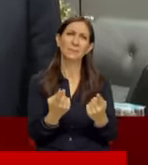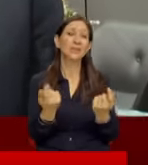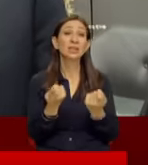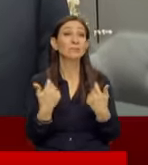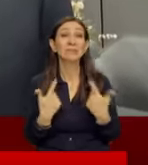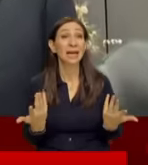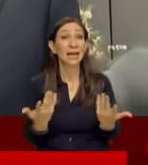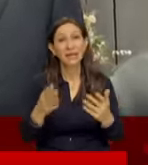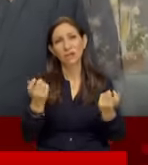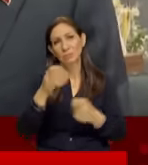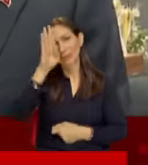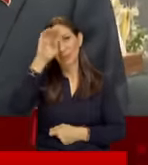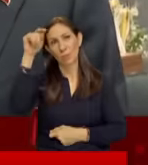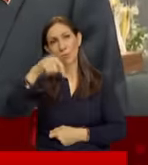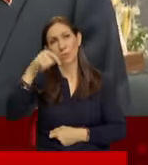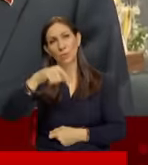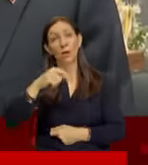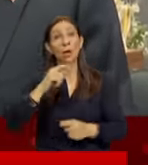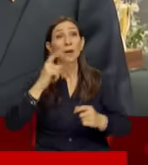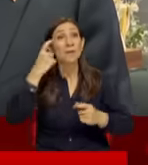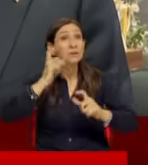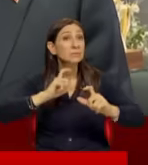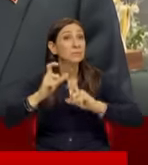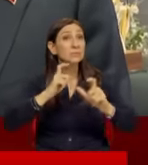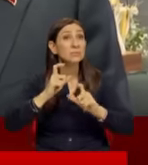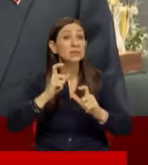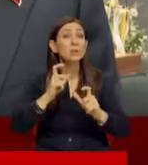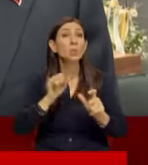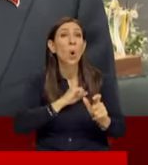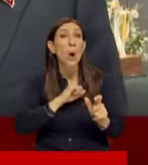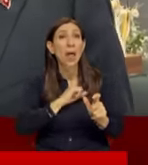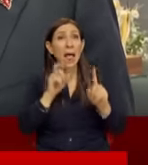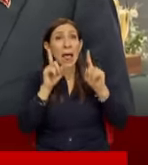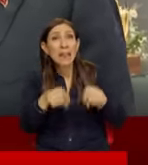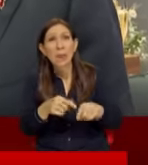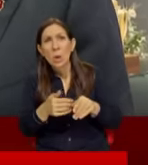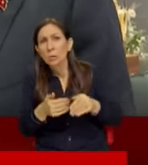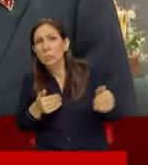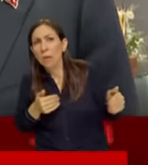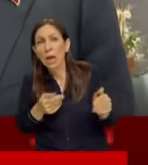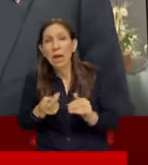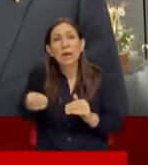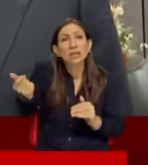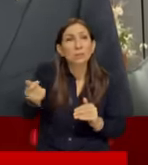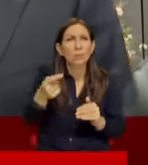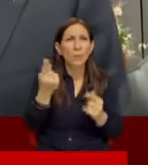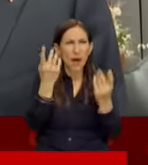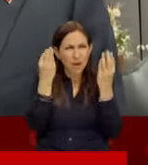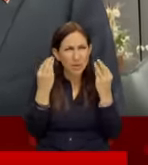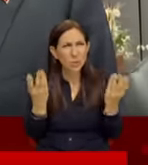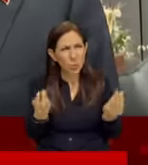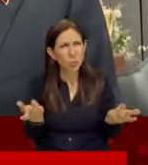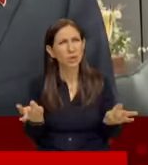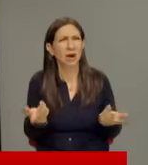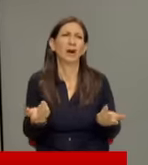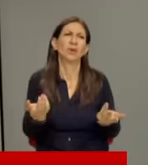bizim? İşimiz İstanbul. Müzakere bile etmekten imtina eden, çekinen ya da uzak duran, kaçan, ya böyle bir anlayış olabilir